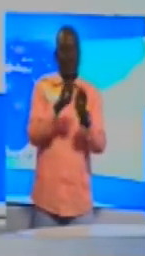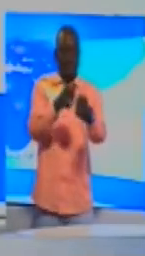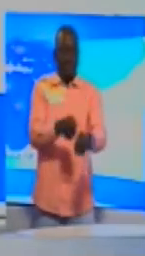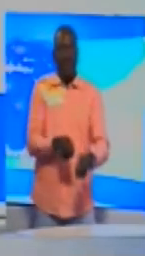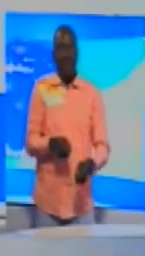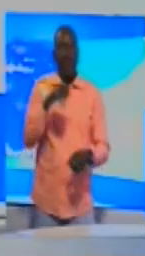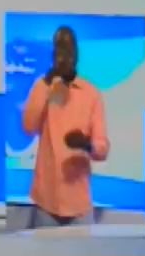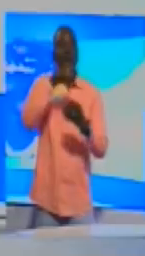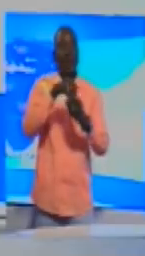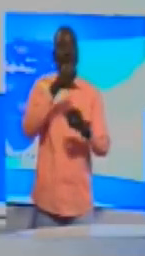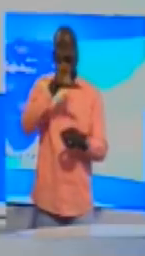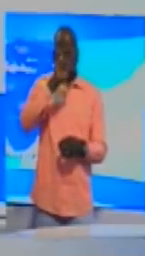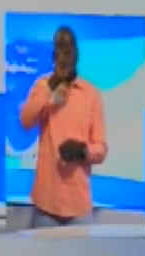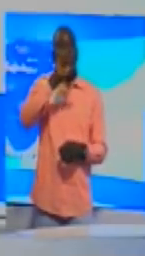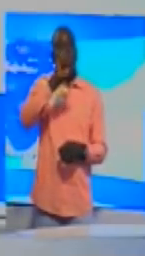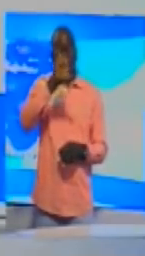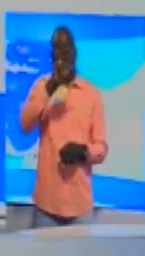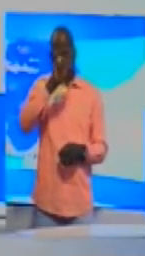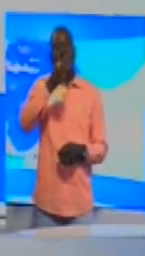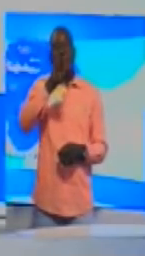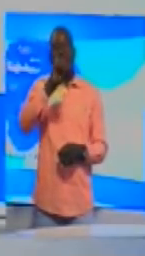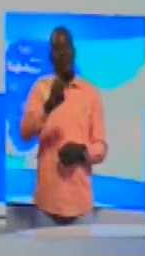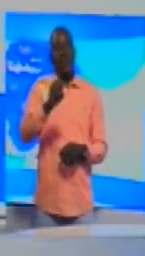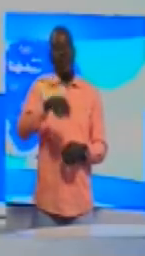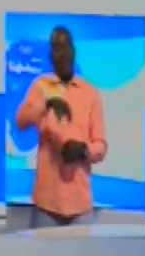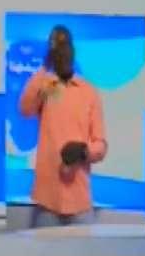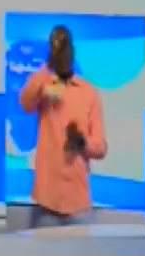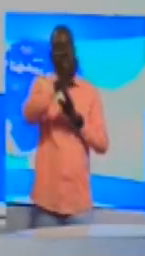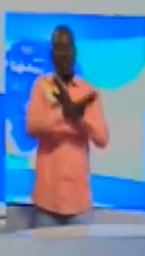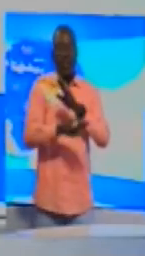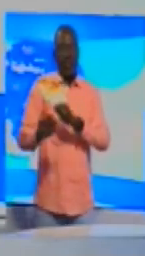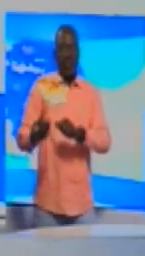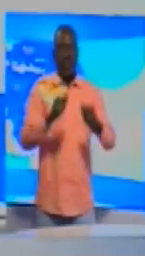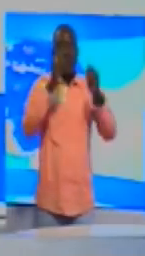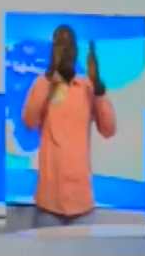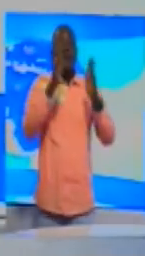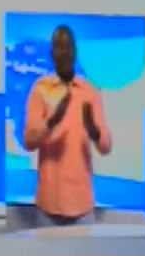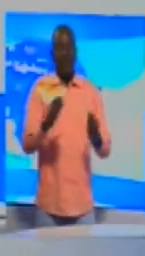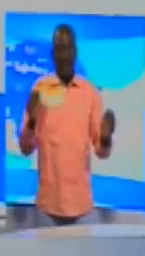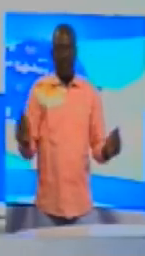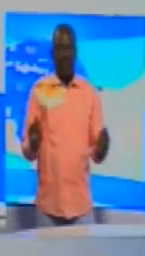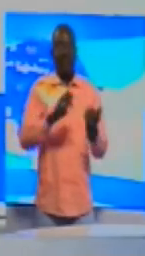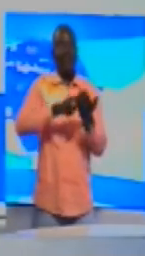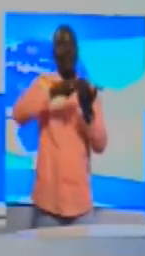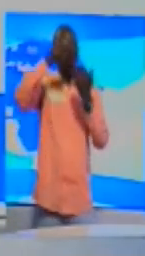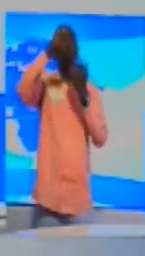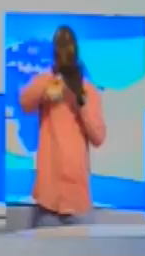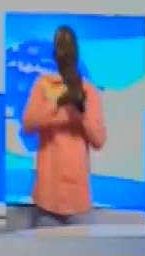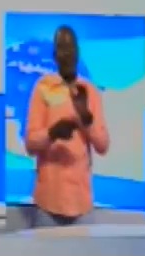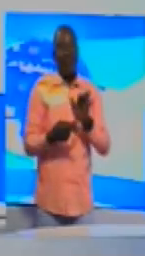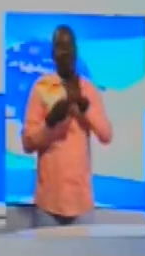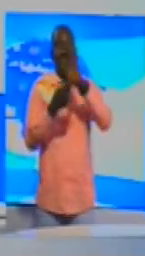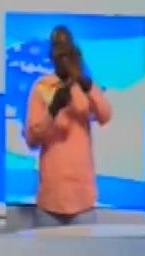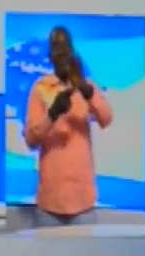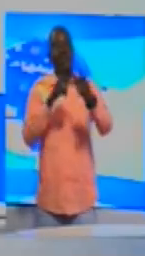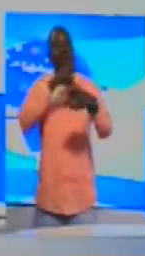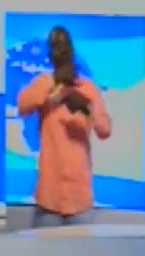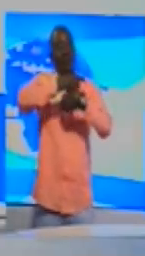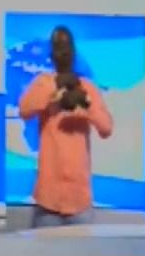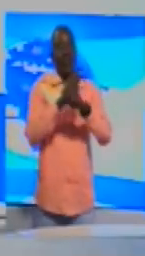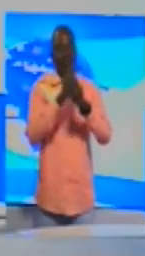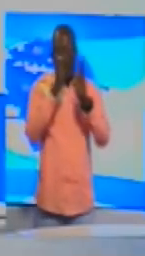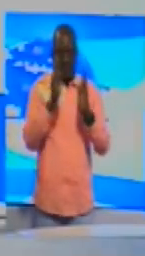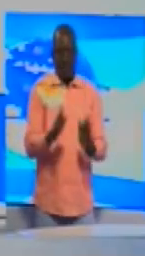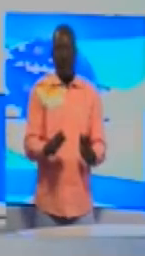les Cascades et les Hauts-Bassins ». Les acteurs et animateurs de ce projet ont présenté aux producteurs une gamme